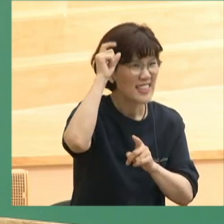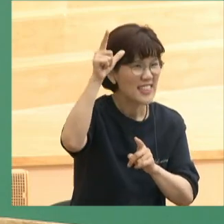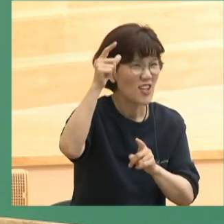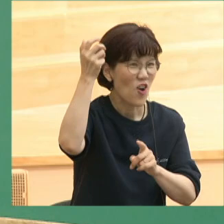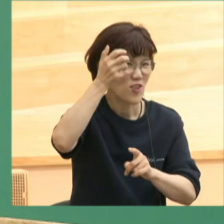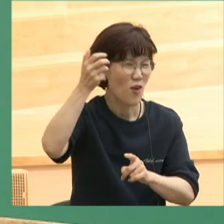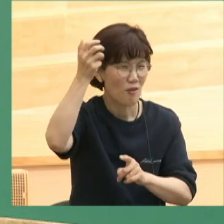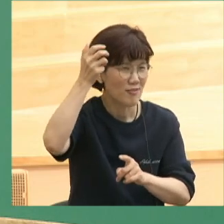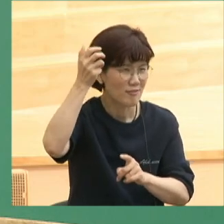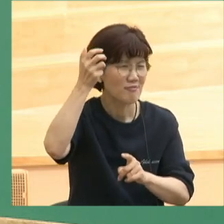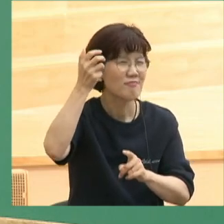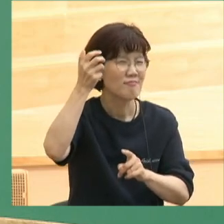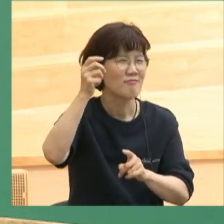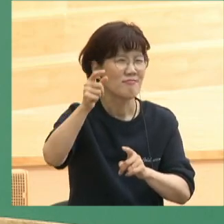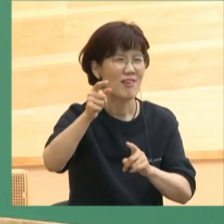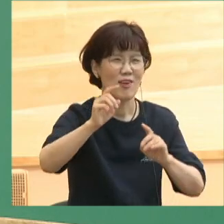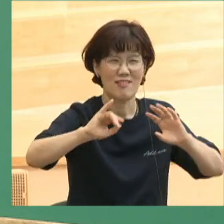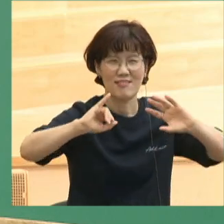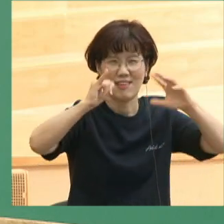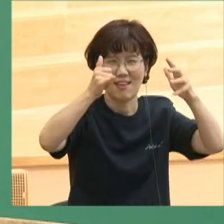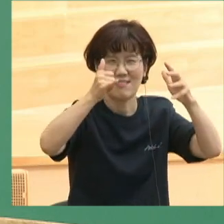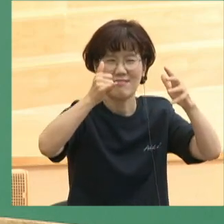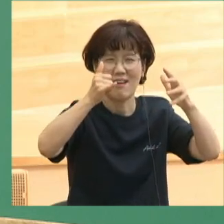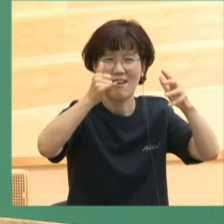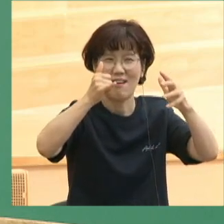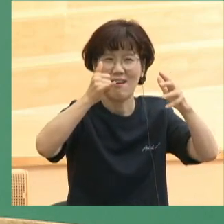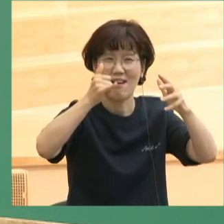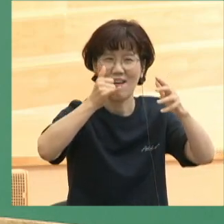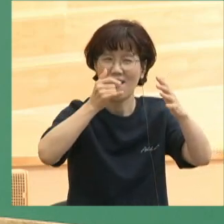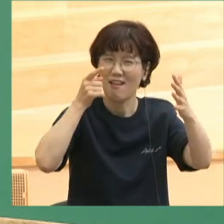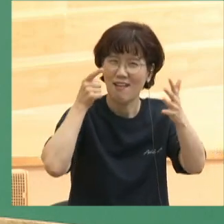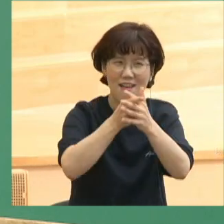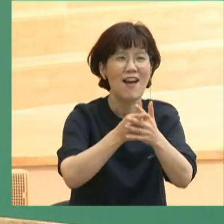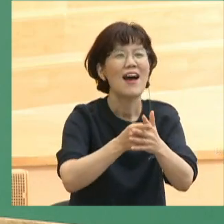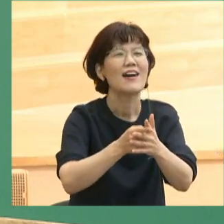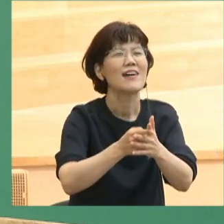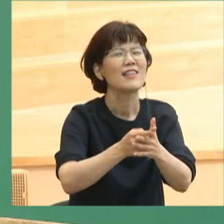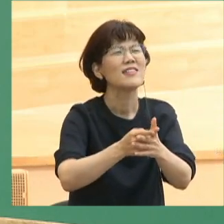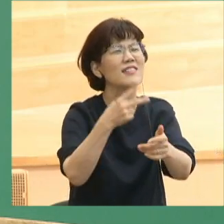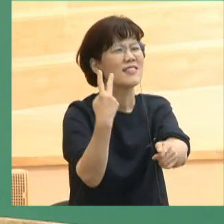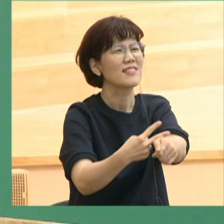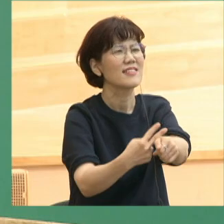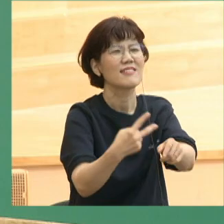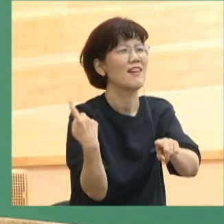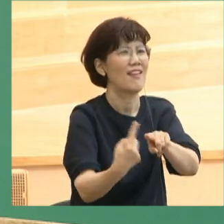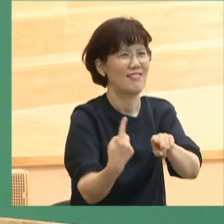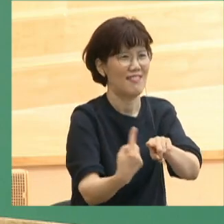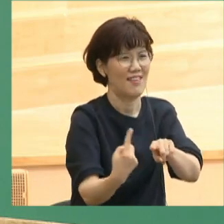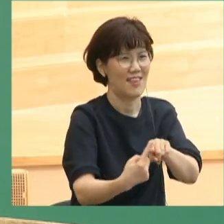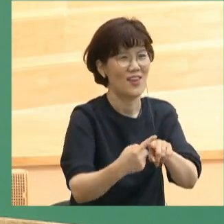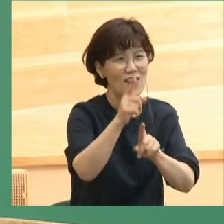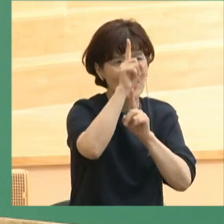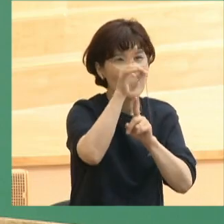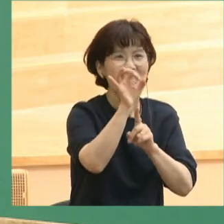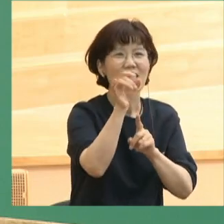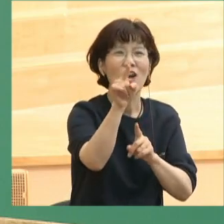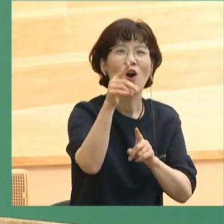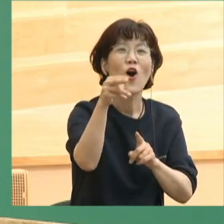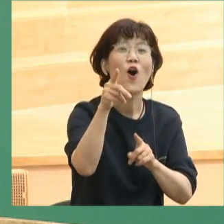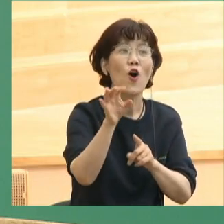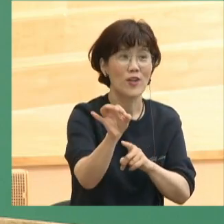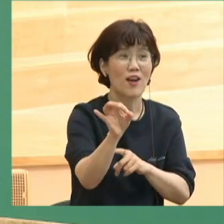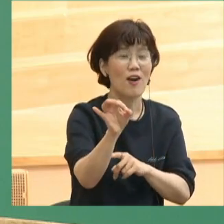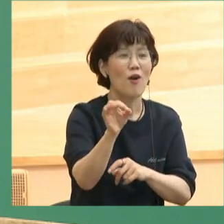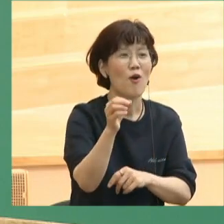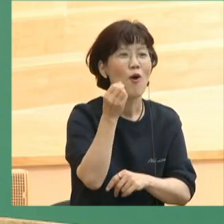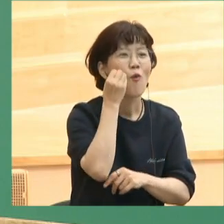해가지고 세상을 통찰하는 이 시대의 뭐랄까요? 스승이라고 말할 수 있는 그런 분 아닙니까? 이어령 박사? 여러분 한번 보십시오. 월간조선의